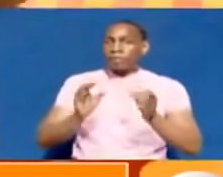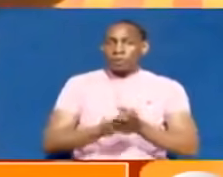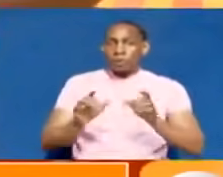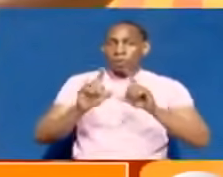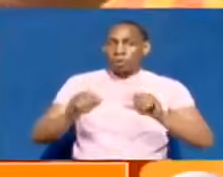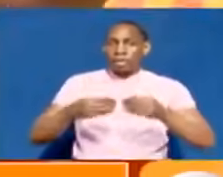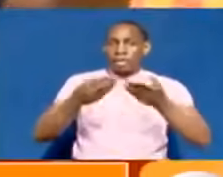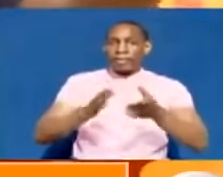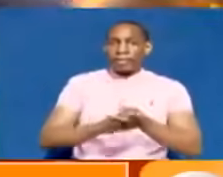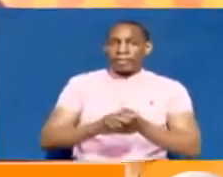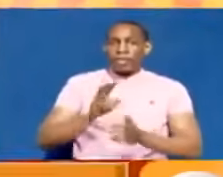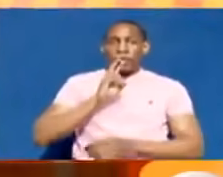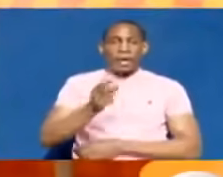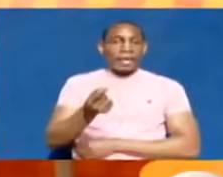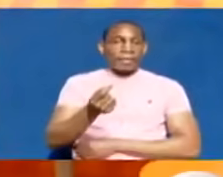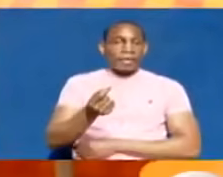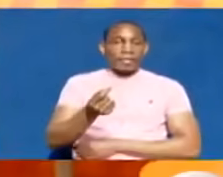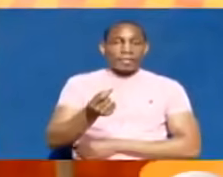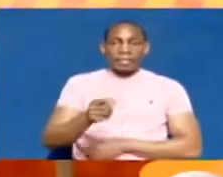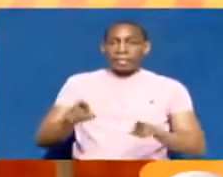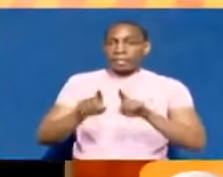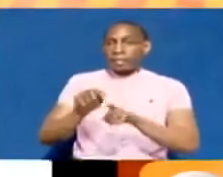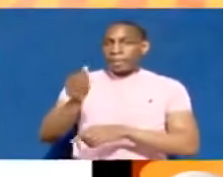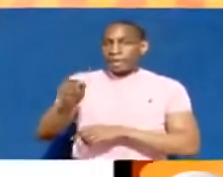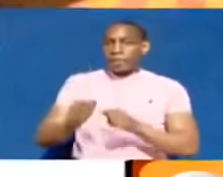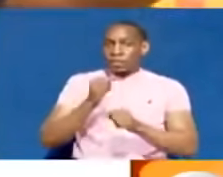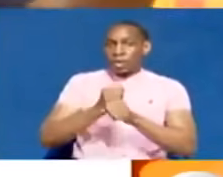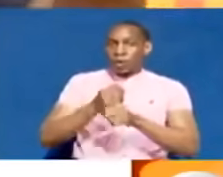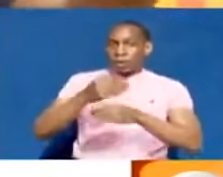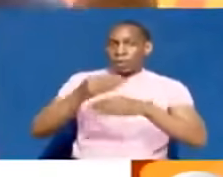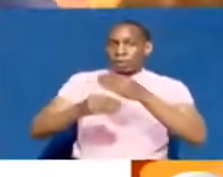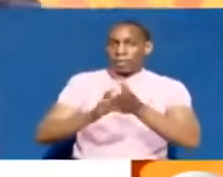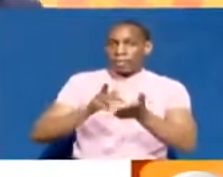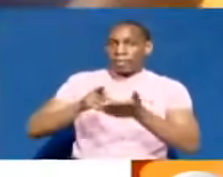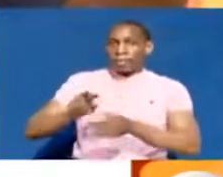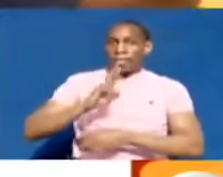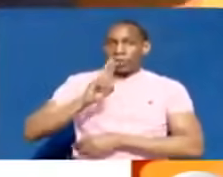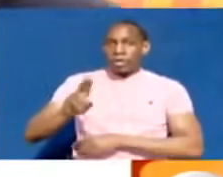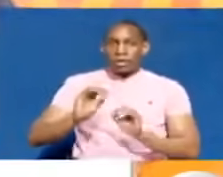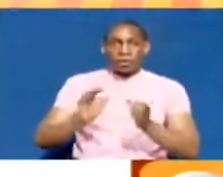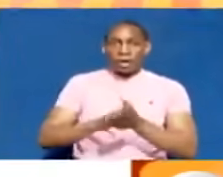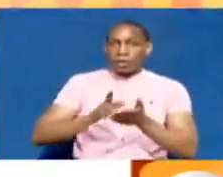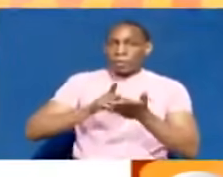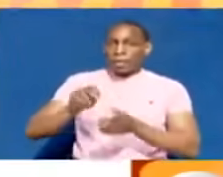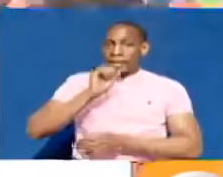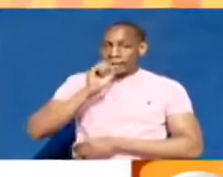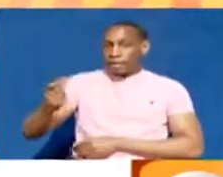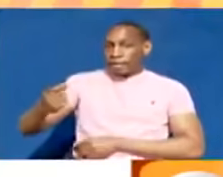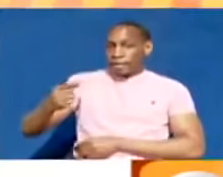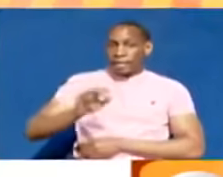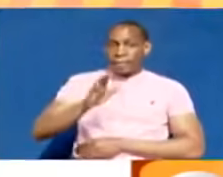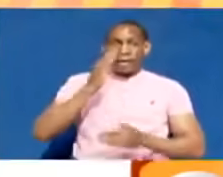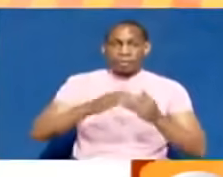ati watawapatia shilingi 200. Hata yule anafanya kwa mjengo halipu 200, analipwa 500. So